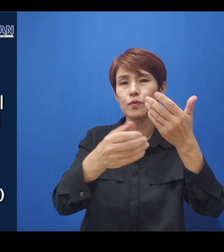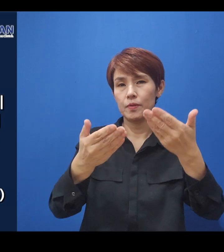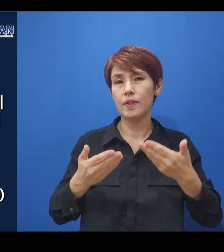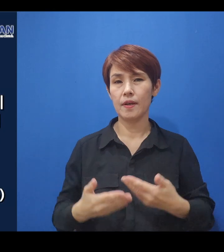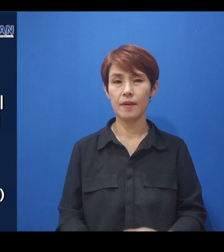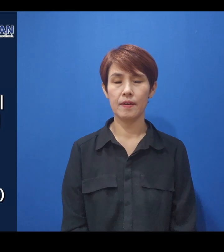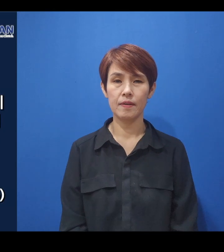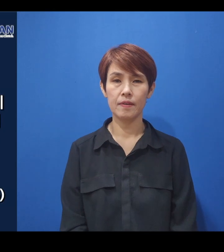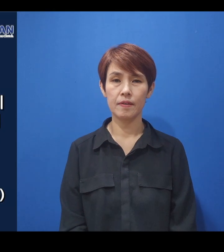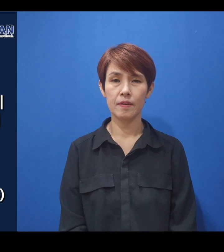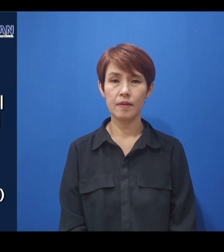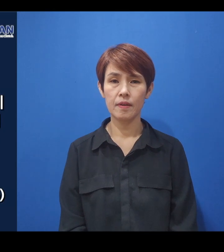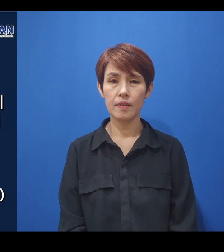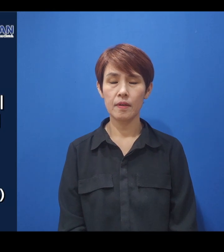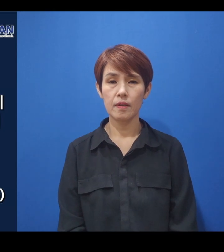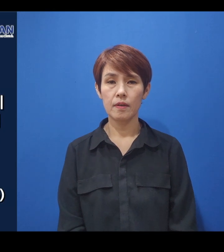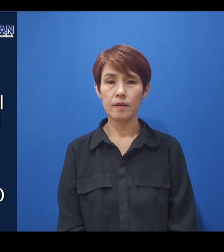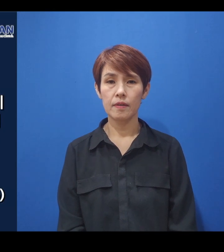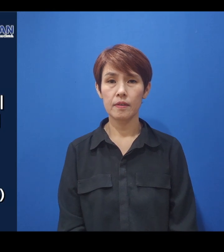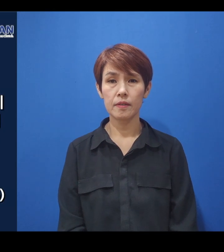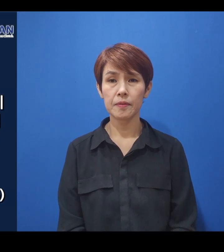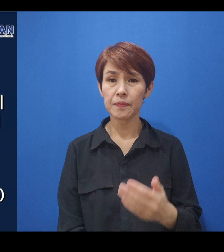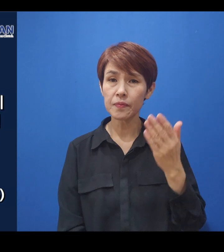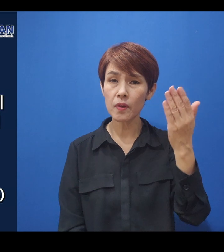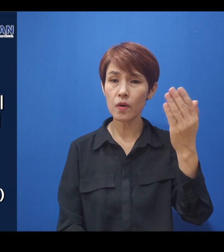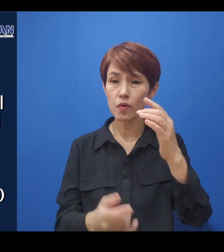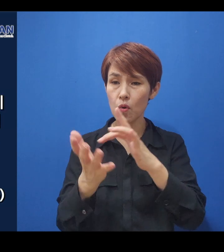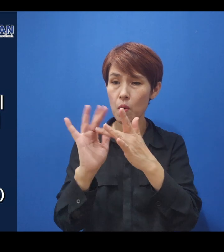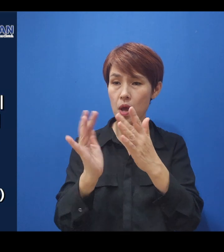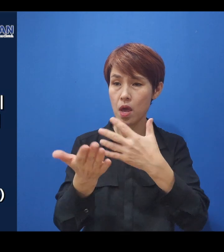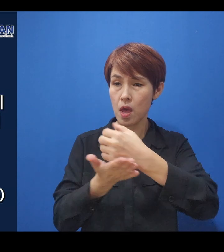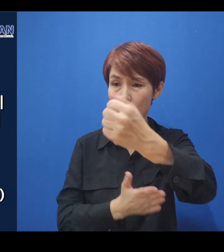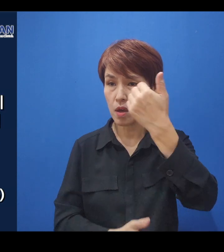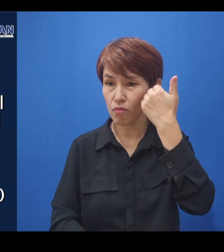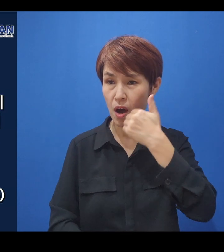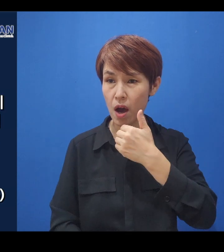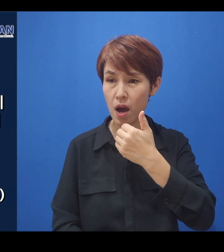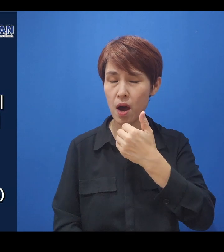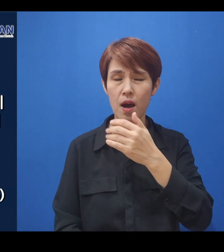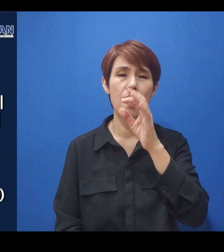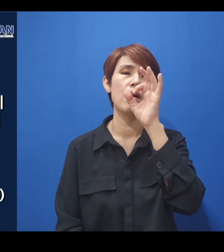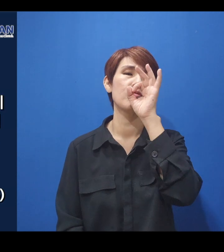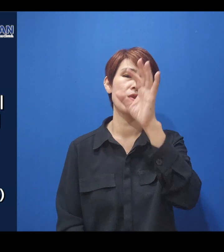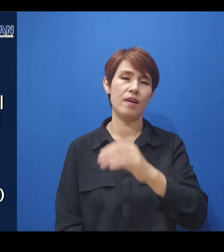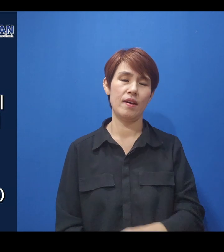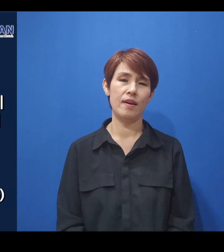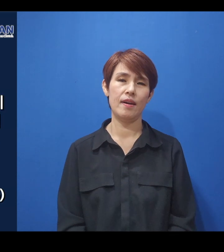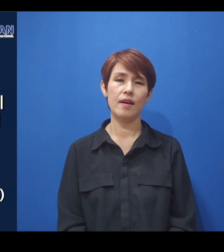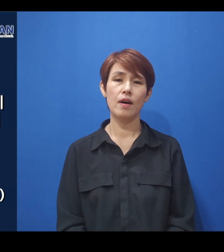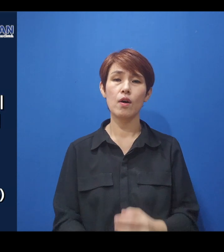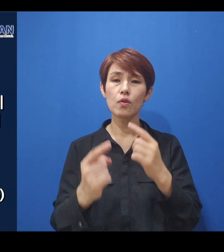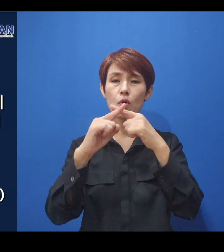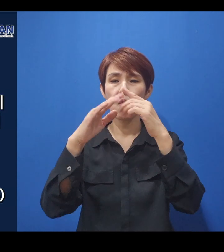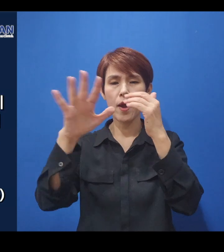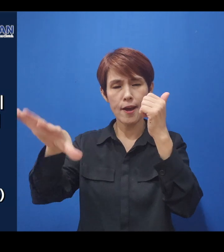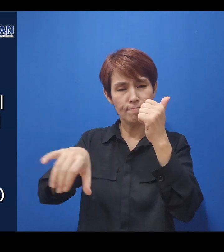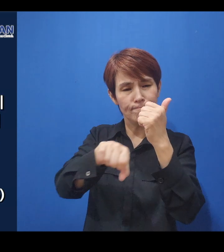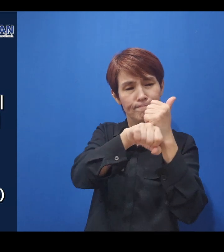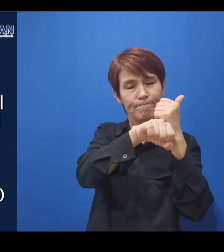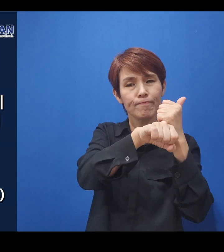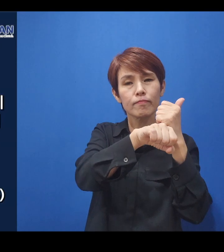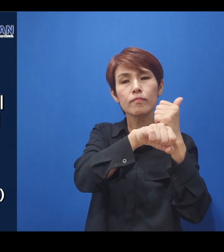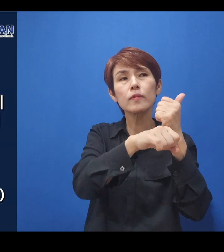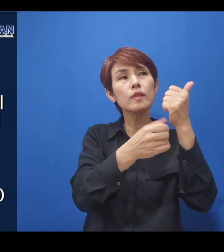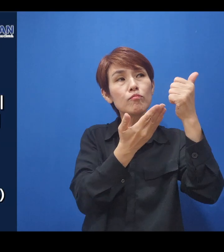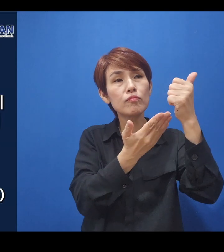누가 이런 분에게서 그 교회를 뺐을까요? 누가 이런 분에게서 그 열쇠를 빼앗을